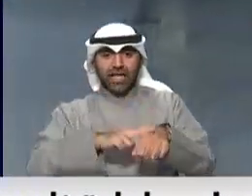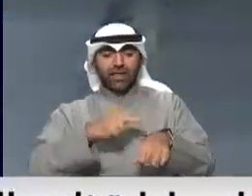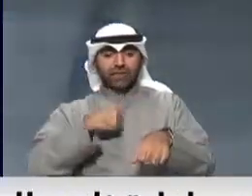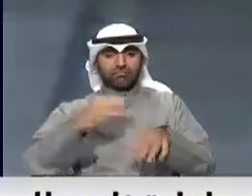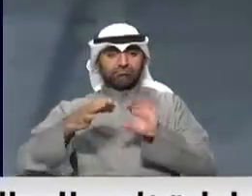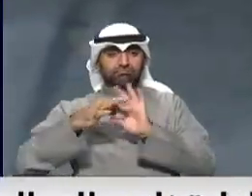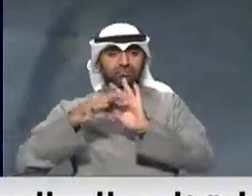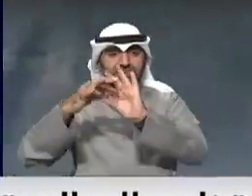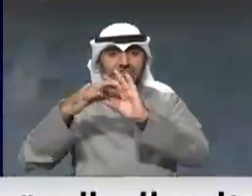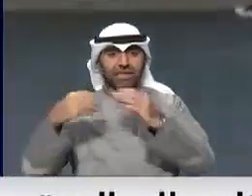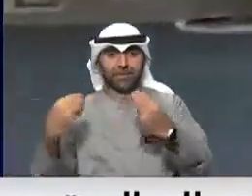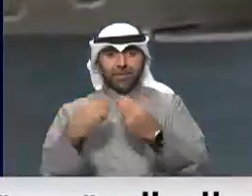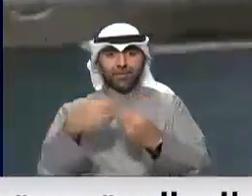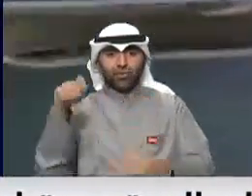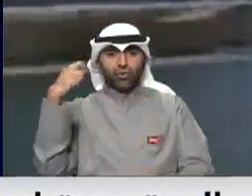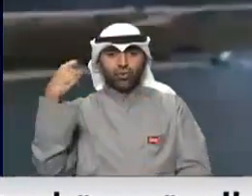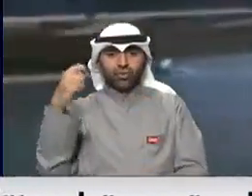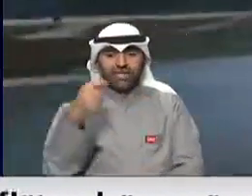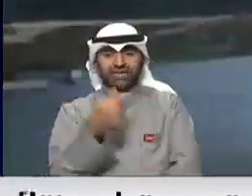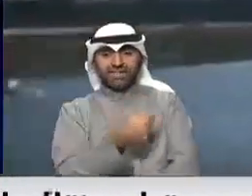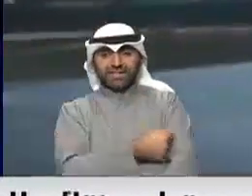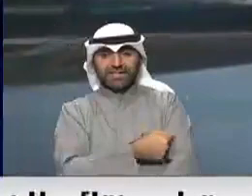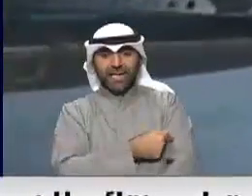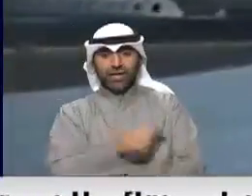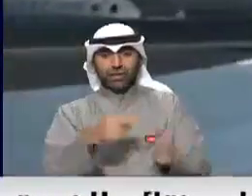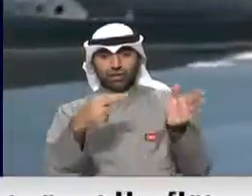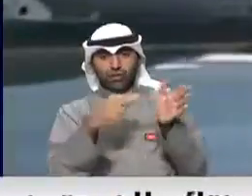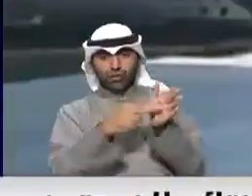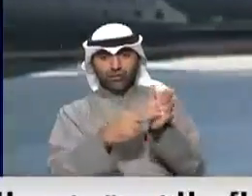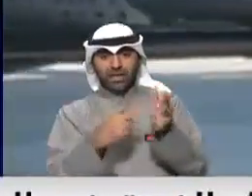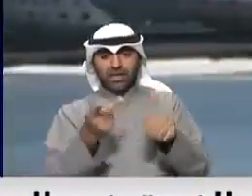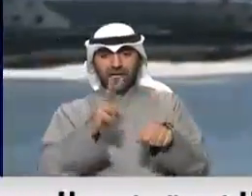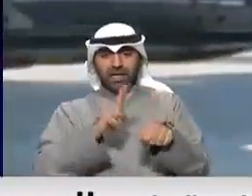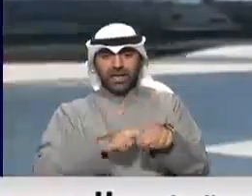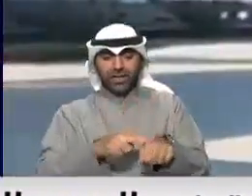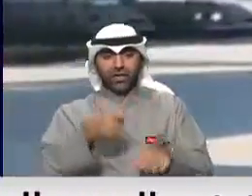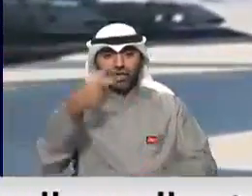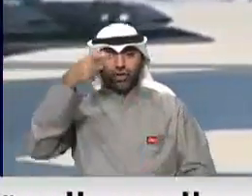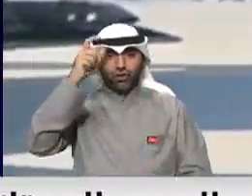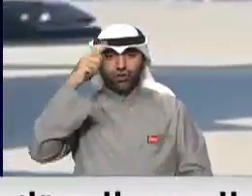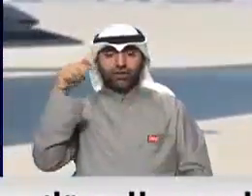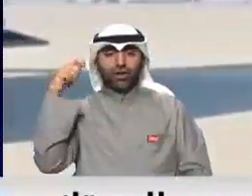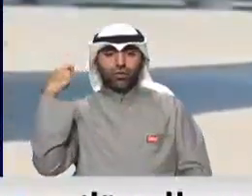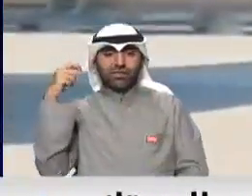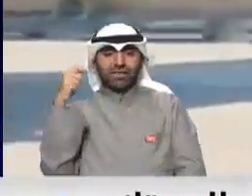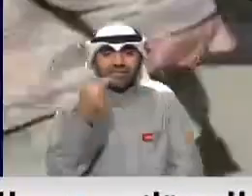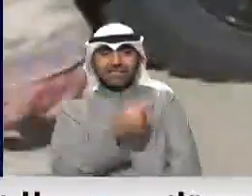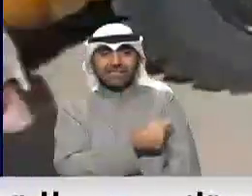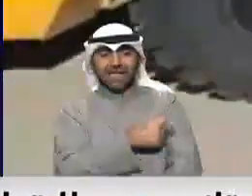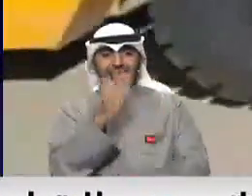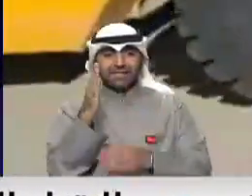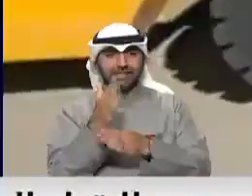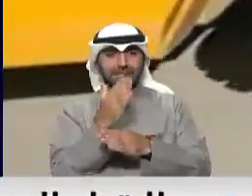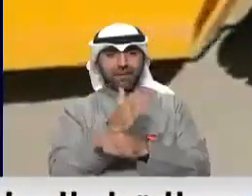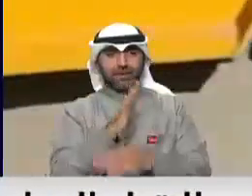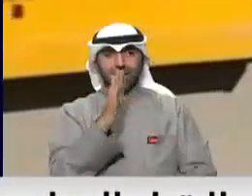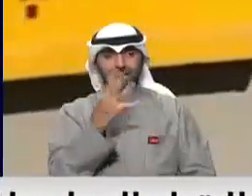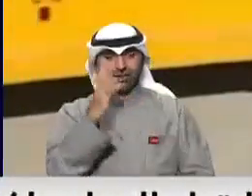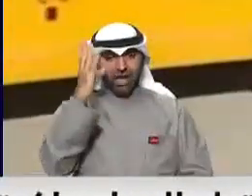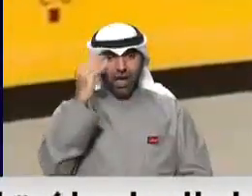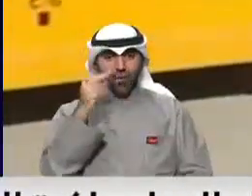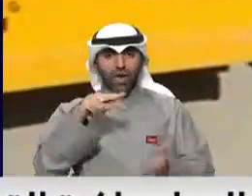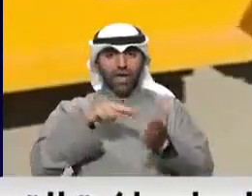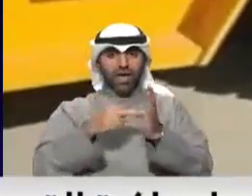والحاجات الضرورية وإحنا نشوف بقدر المستطاع المتاح أمامنا بشكل عاجل ومنفذ. بعض الأمور وبعض المواد متاحة